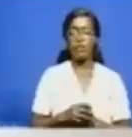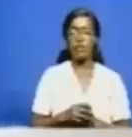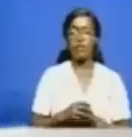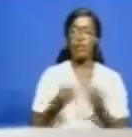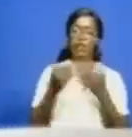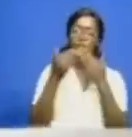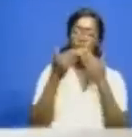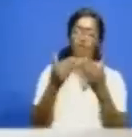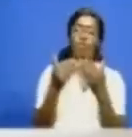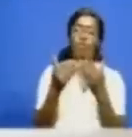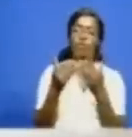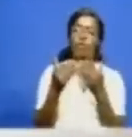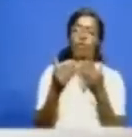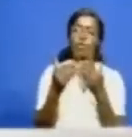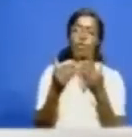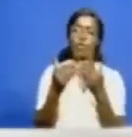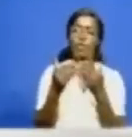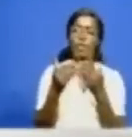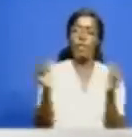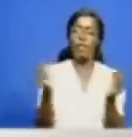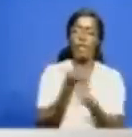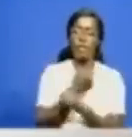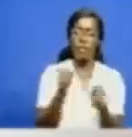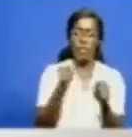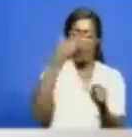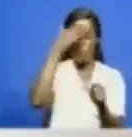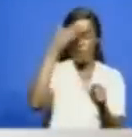Tuamshukuru na hatuwezi tumsahau.